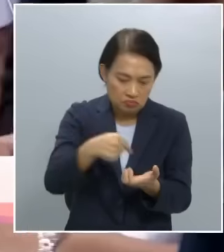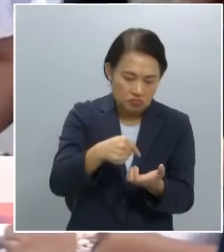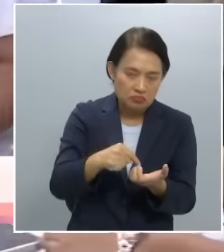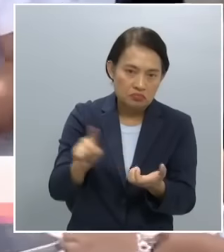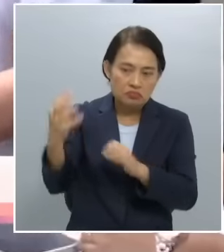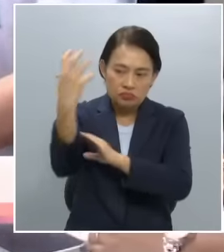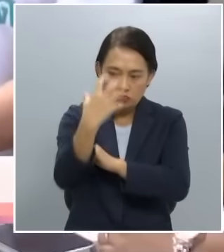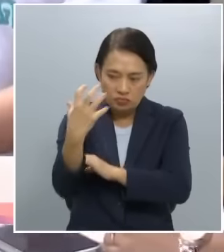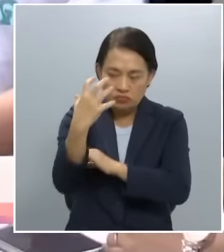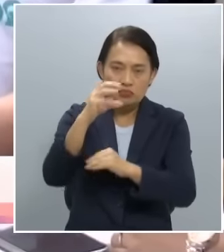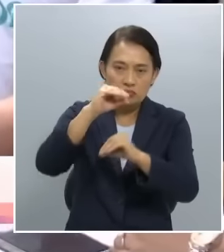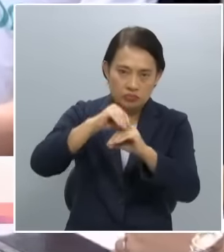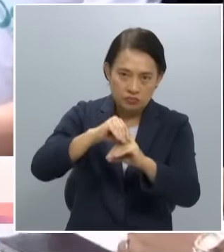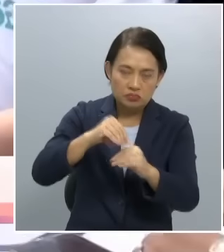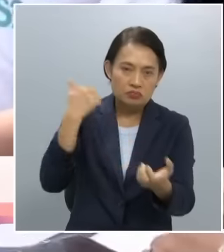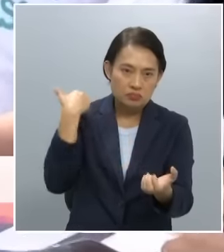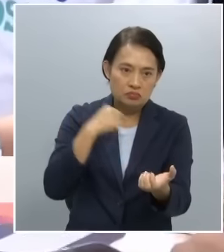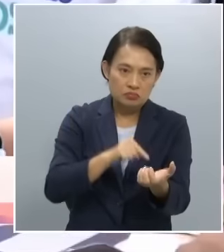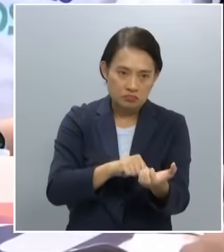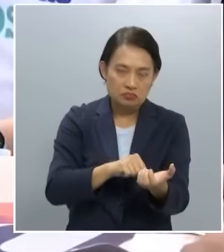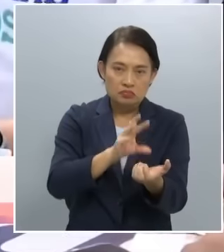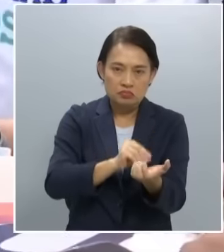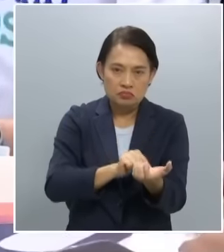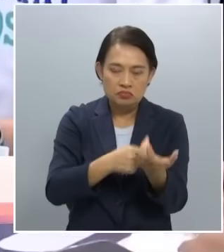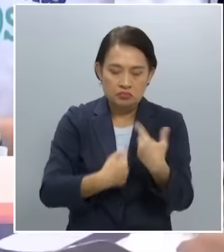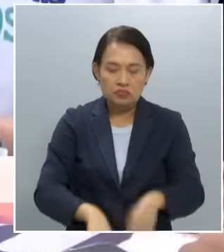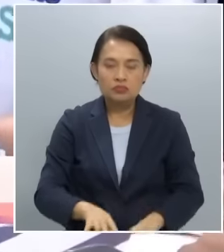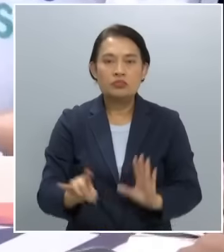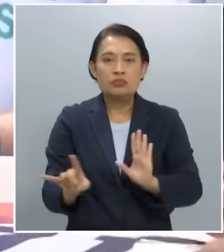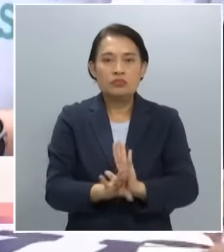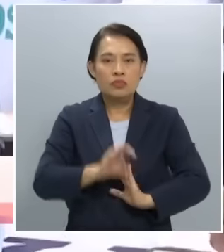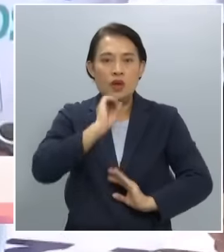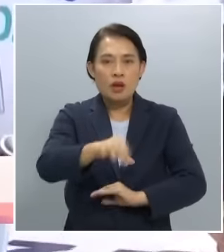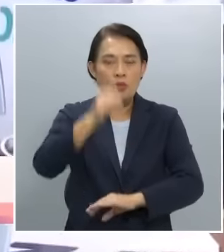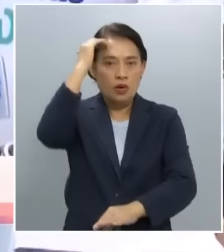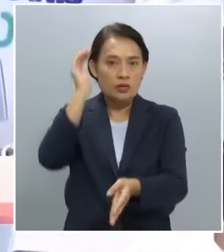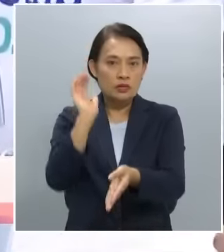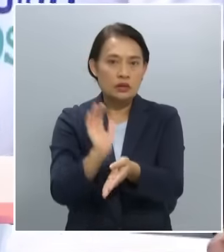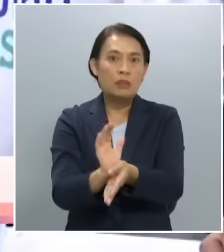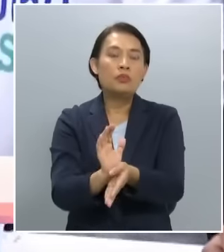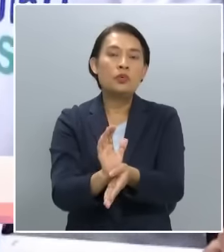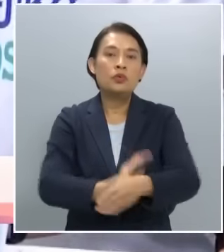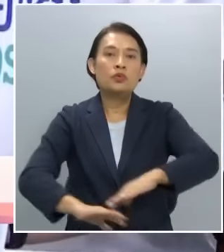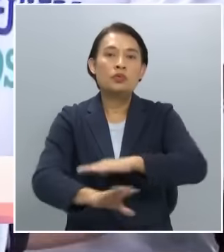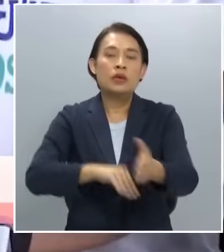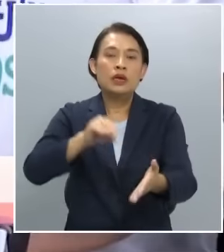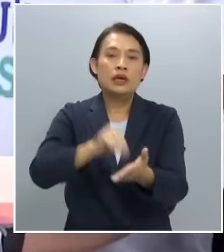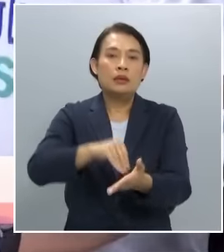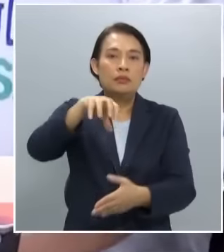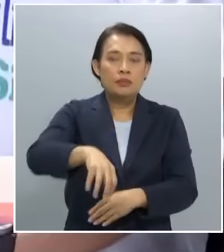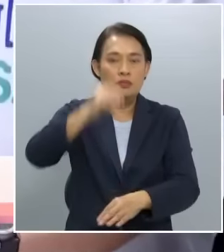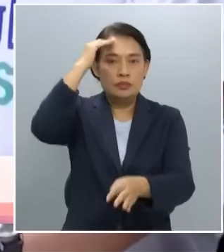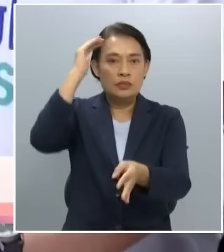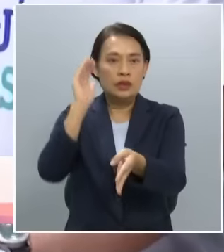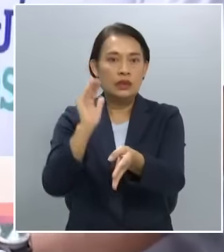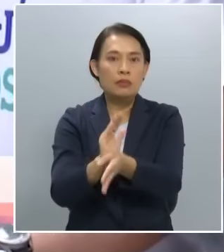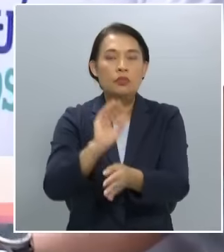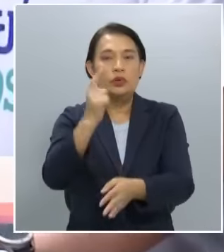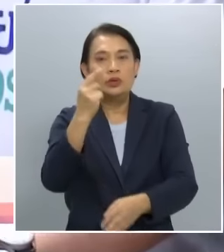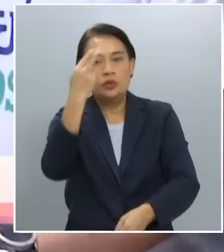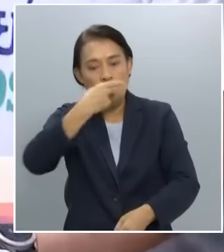ให้โอนโอนเพิ่มแล้วสุดท้ายเขาตัดสินใจไปแจ้งความนะคะที่สนทองหลอกเพื่อดำเนินคดีกับฟ้าค่ะครับวันต่อมา